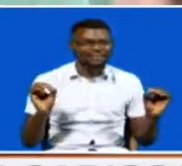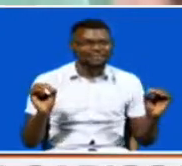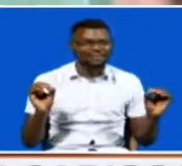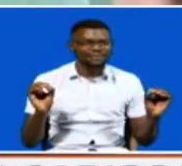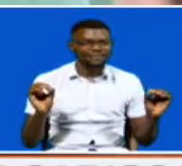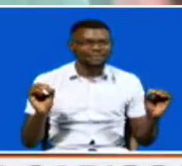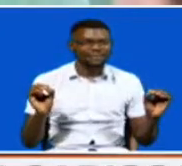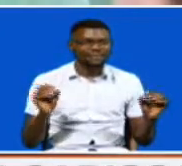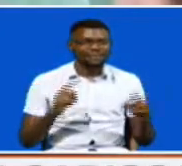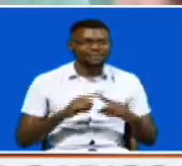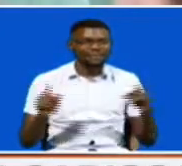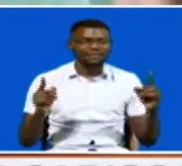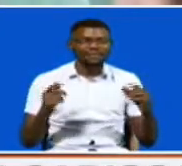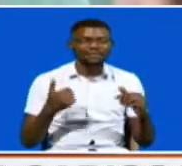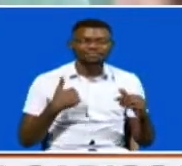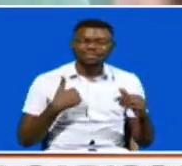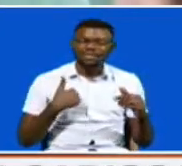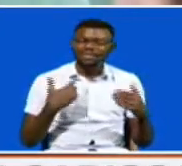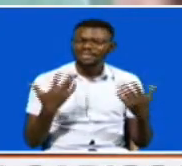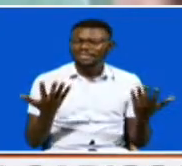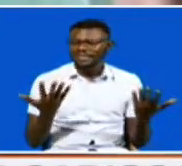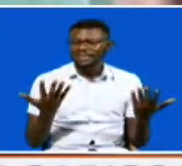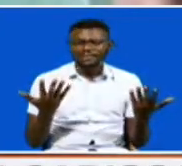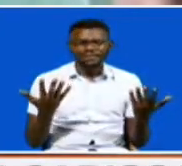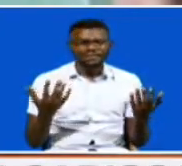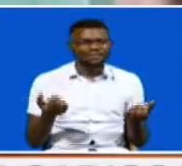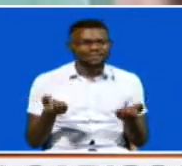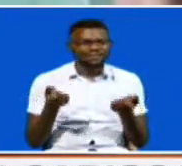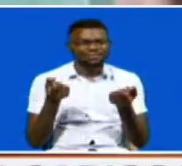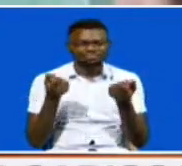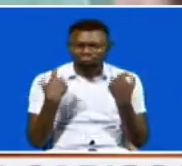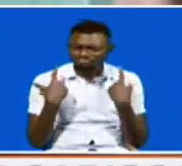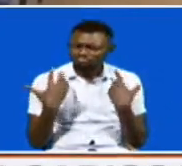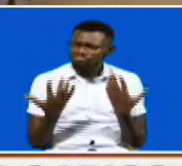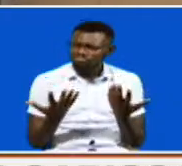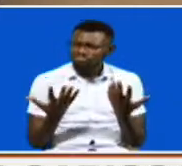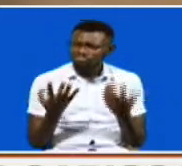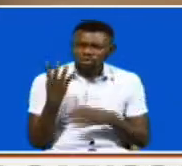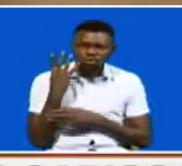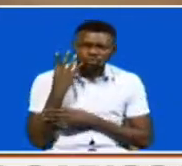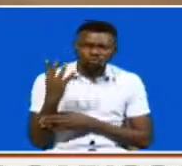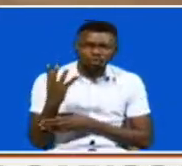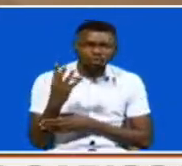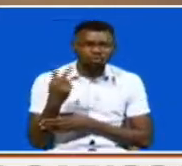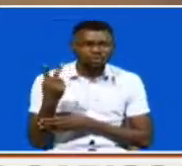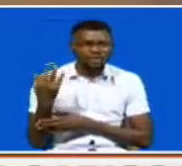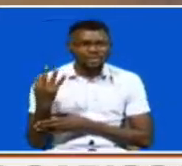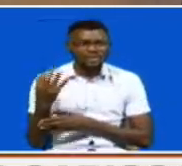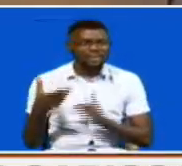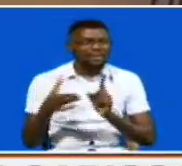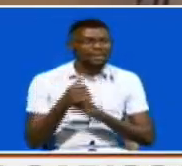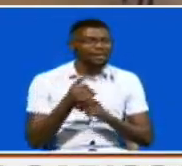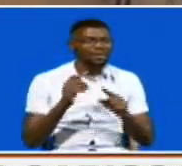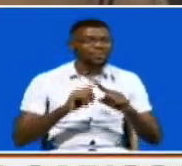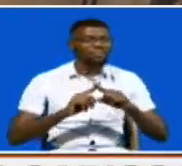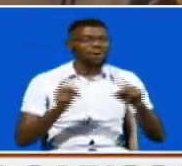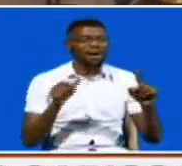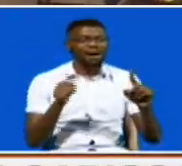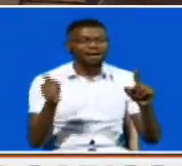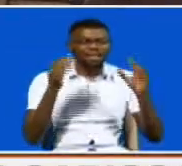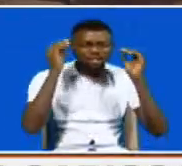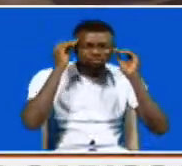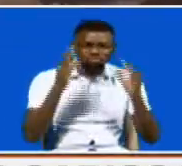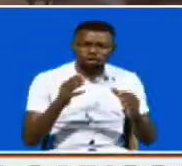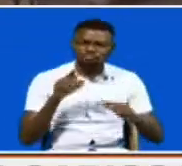sana, lakini I never thought that itakuwa hivi baada ya kupata 423. Siku mbili baada ya wanafunzi wenzake